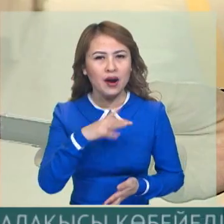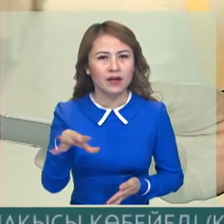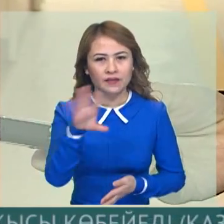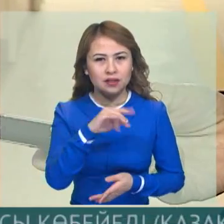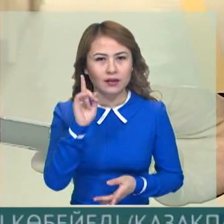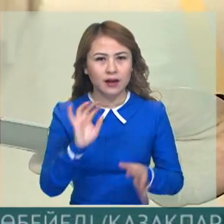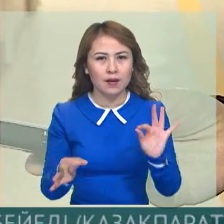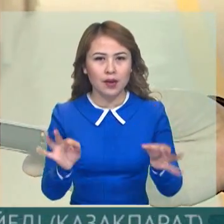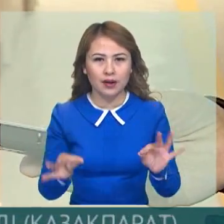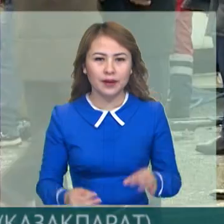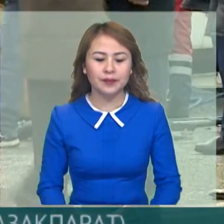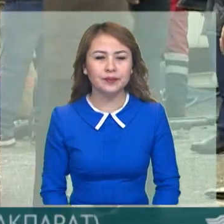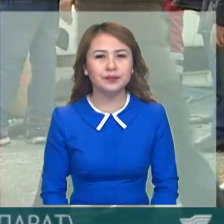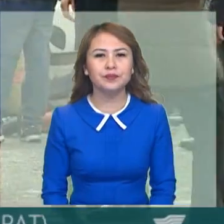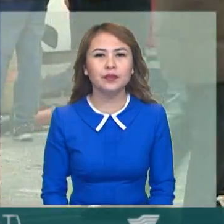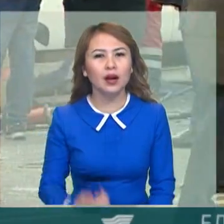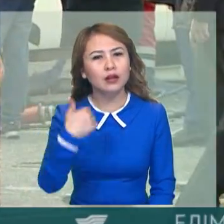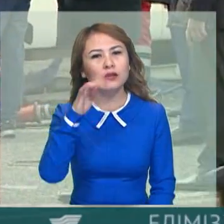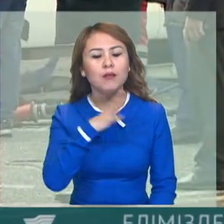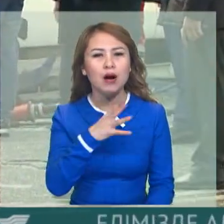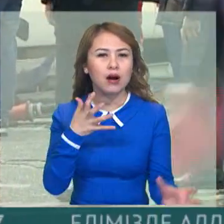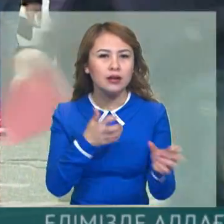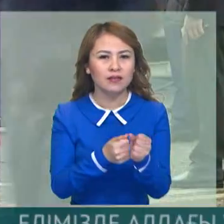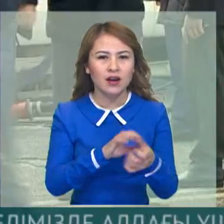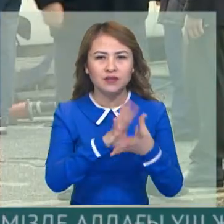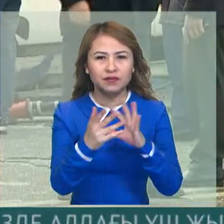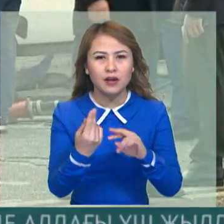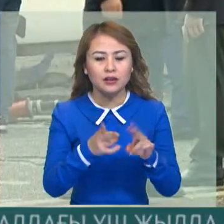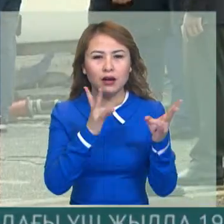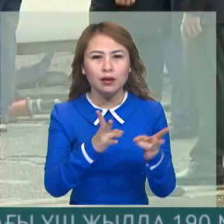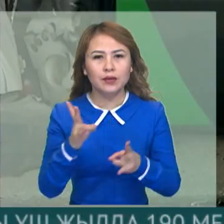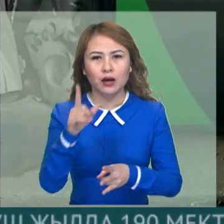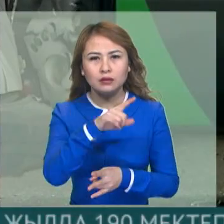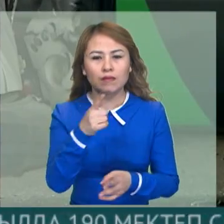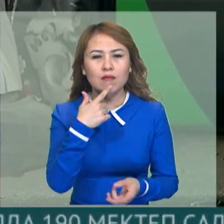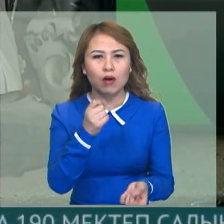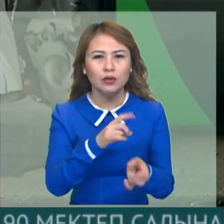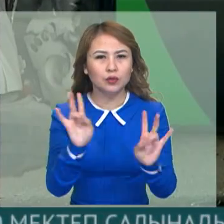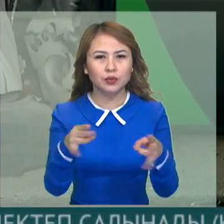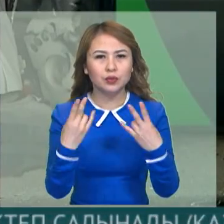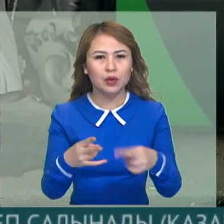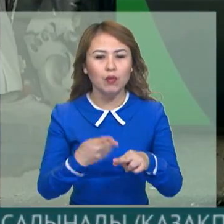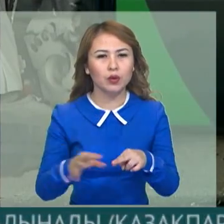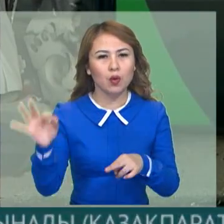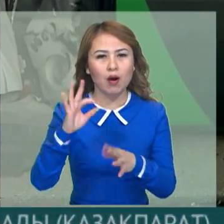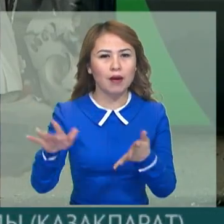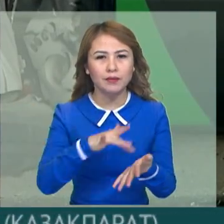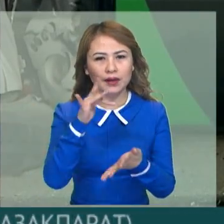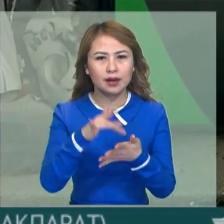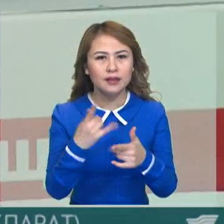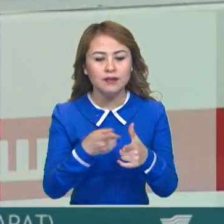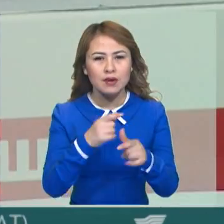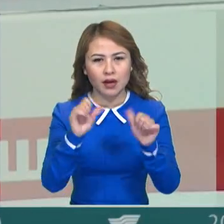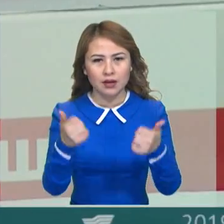жағдайы тұрақты. Кешегі жол апатынан жарақат алған адамдарға қан тапсырудың қажеті жоқ. Бұл туралы қалалық